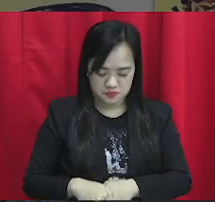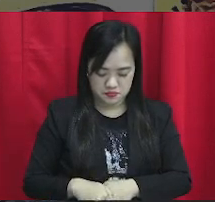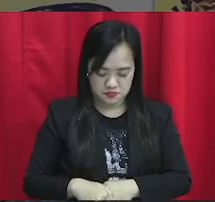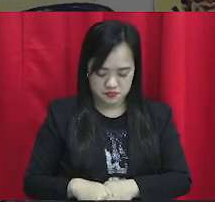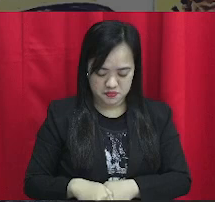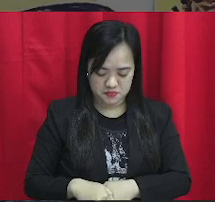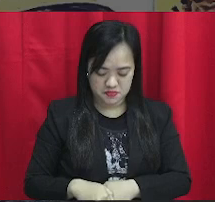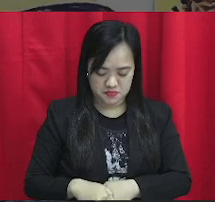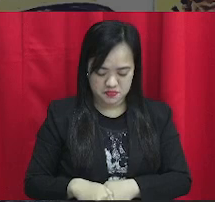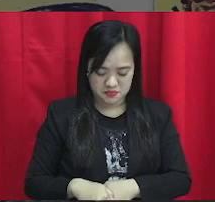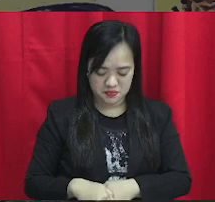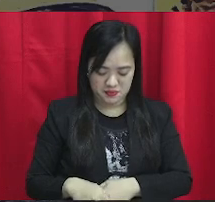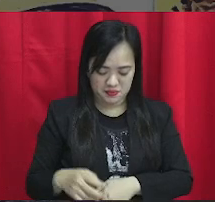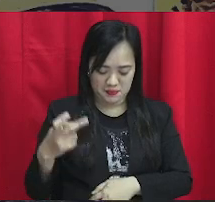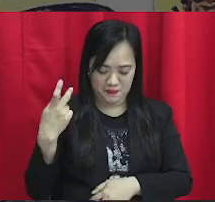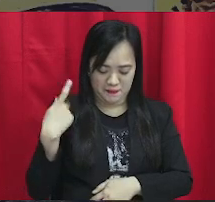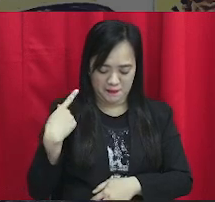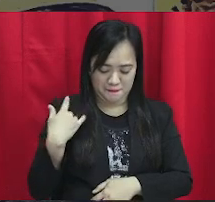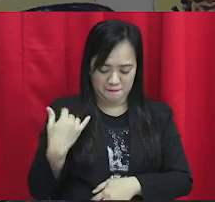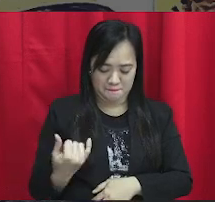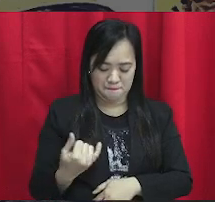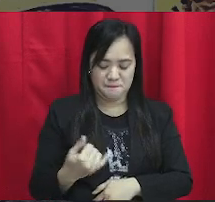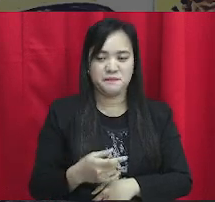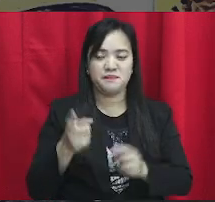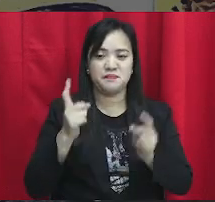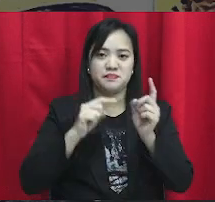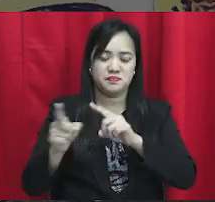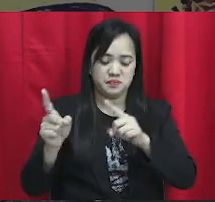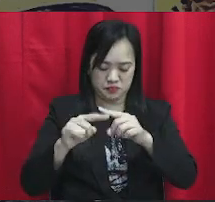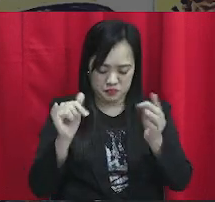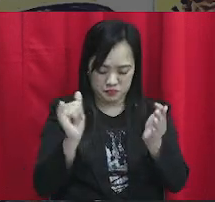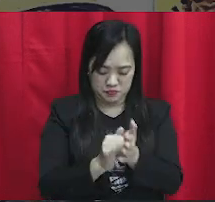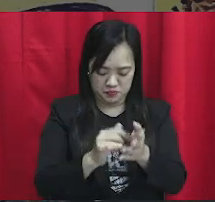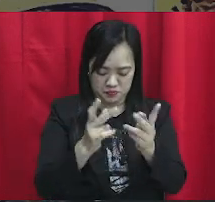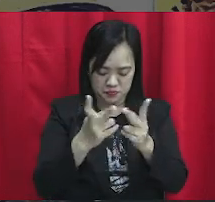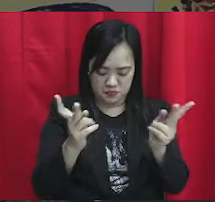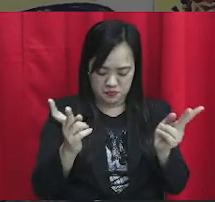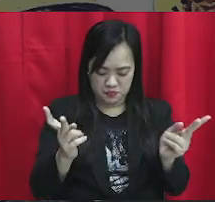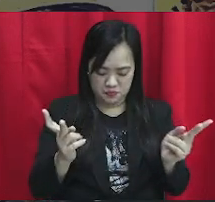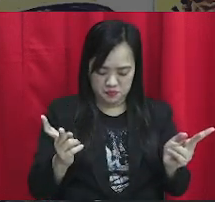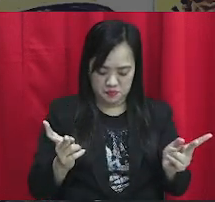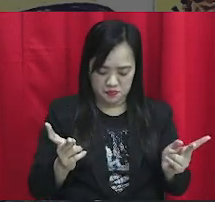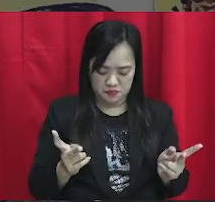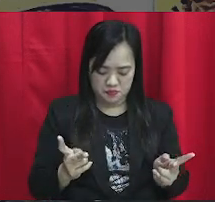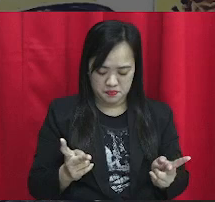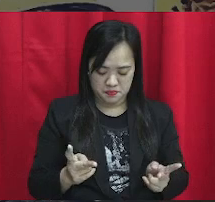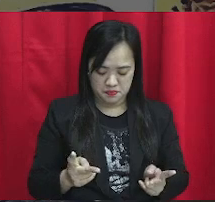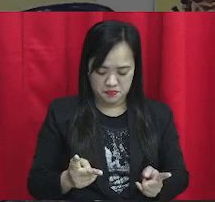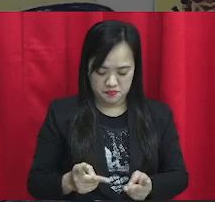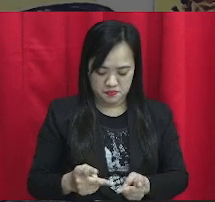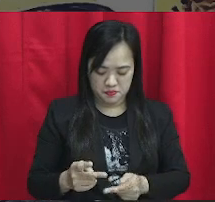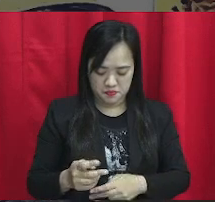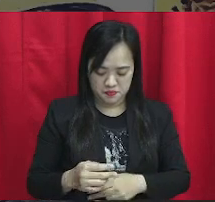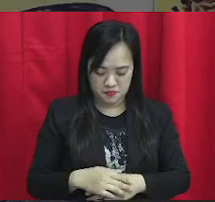Sige. Sukuri mo na. Oh. Gusto kayo makita yung lead kung paano ko banggayin ng tricycle? Ha?